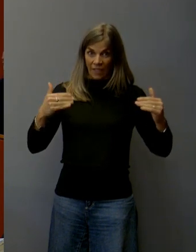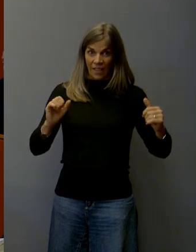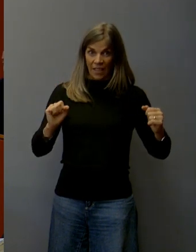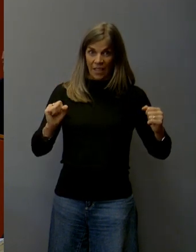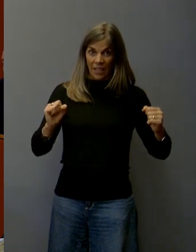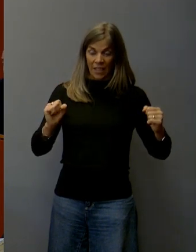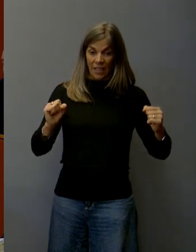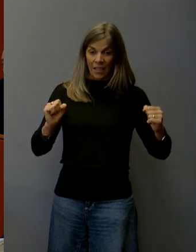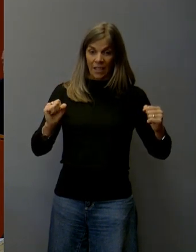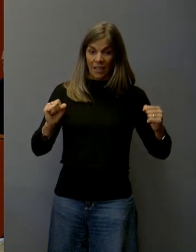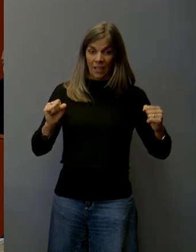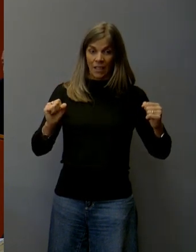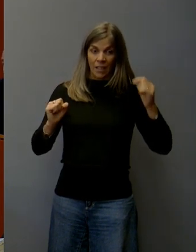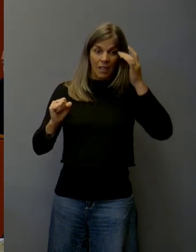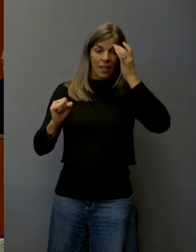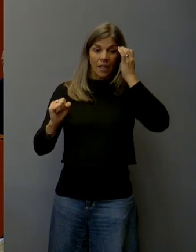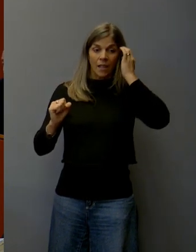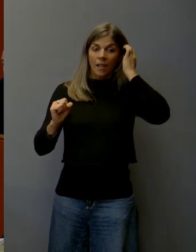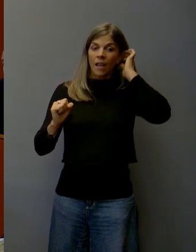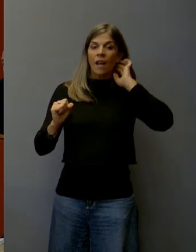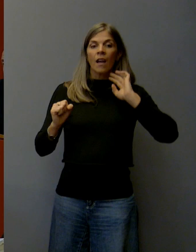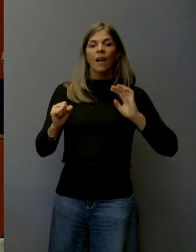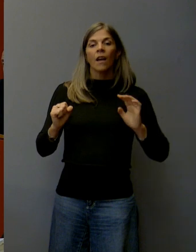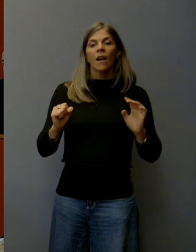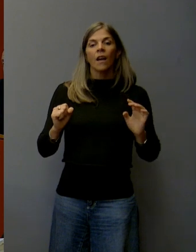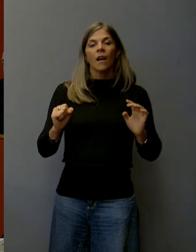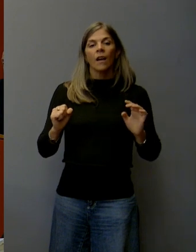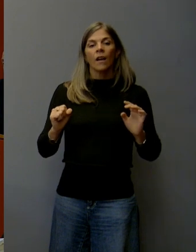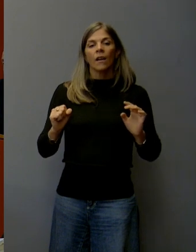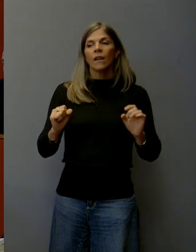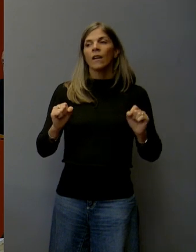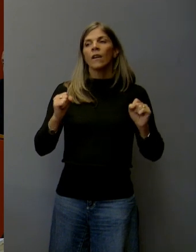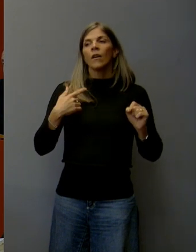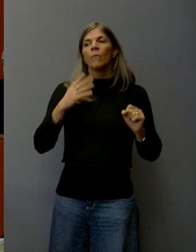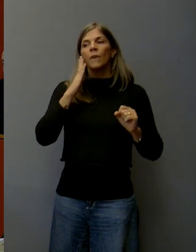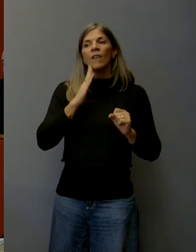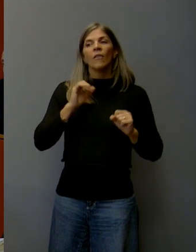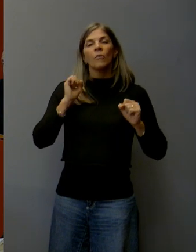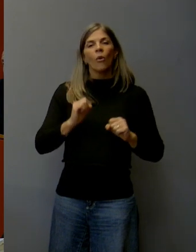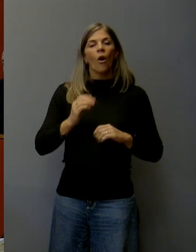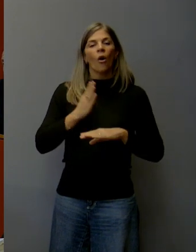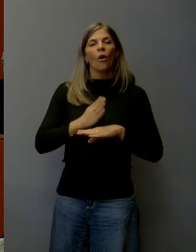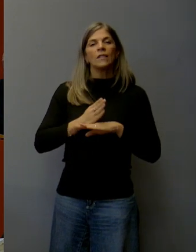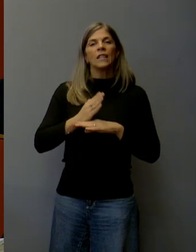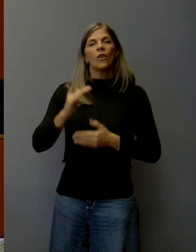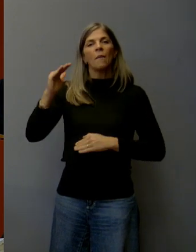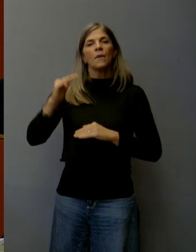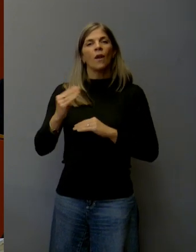Anzi chiedo se è possibile che è un altro un consigliere minoranza si possa sedere alla sua sinistra sarebbe utile